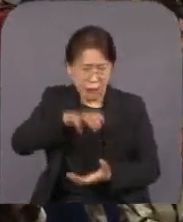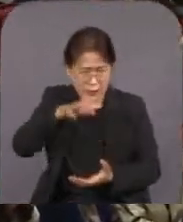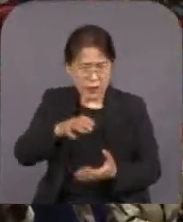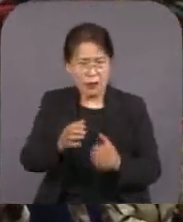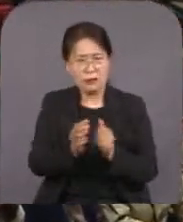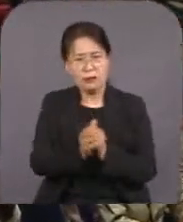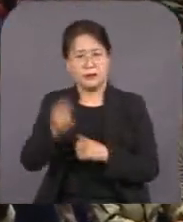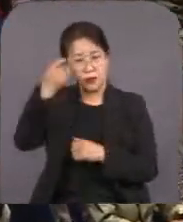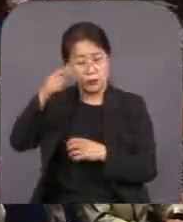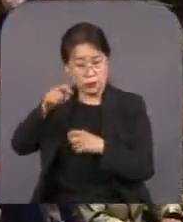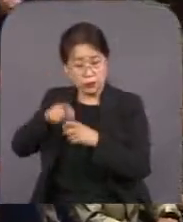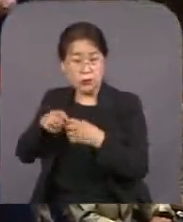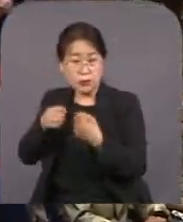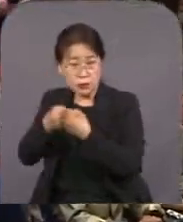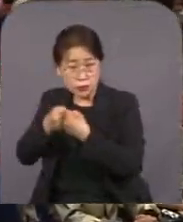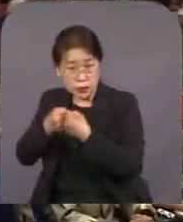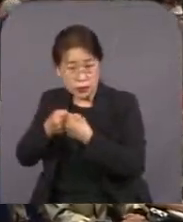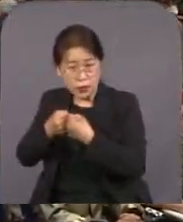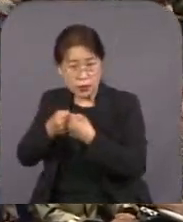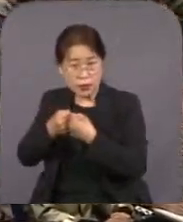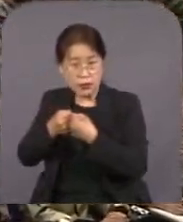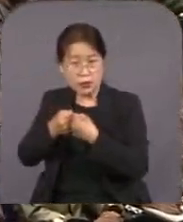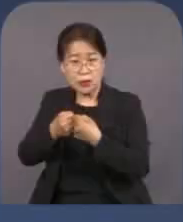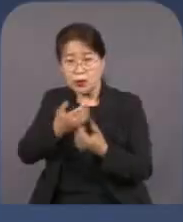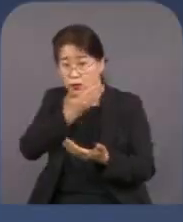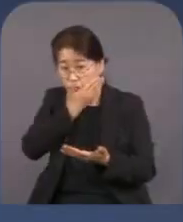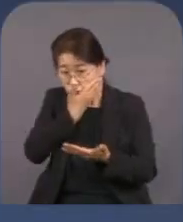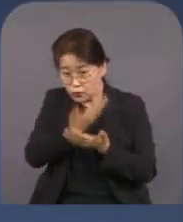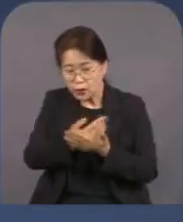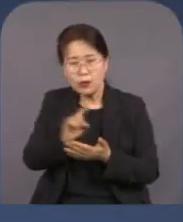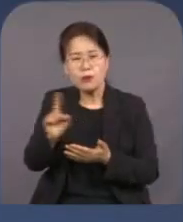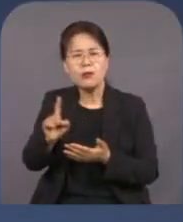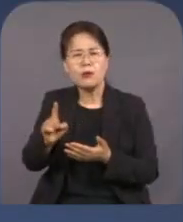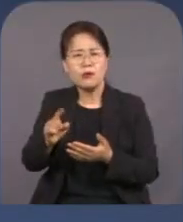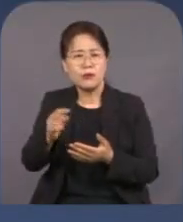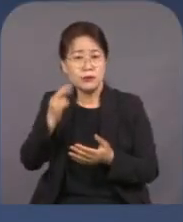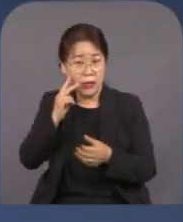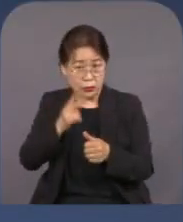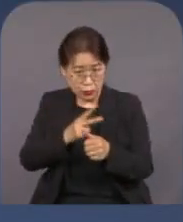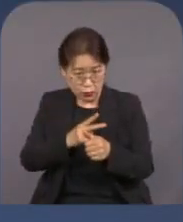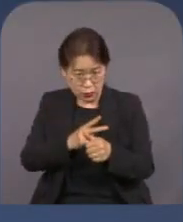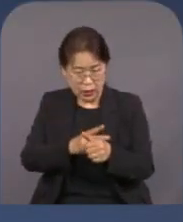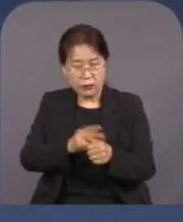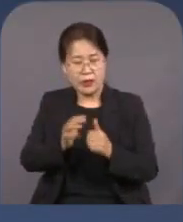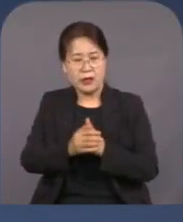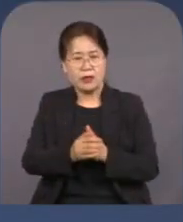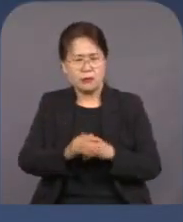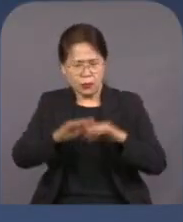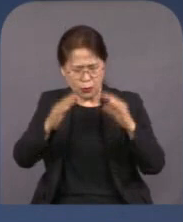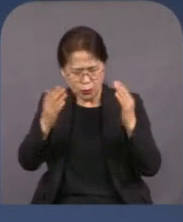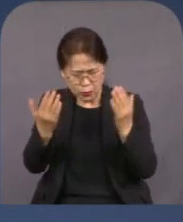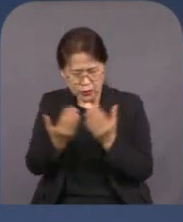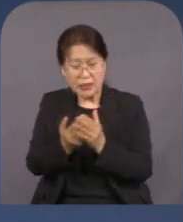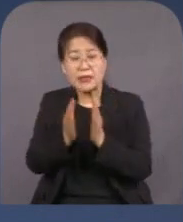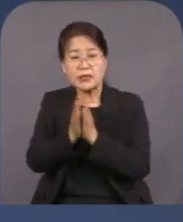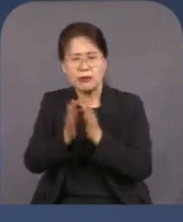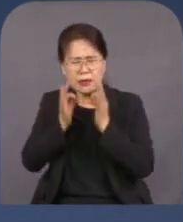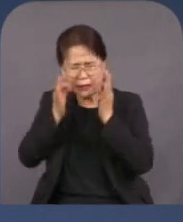자 영적 전쟁을 위하여 기도를 강조하고는 사도 바울은 이제 모든 기도와 간구를 하되